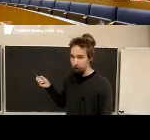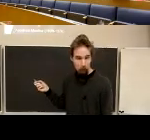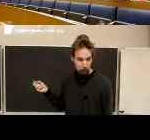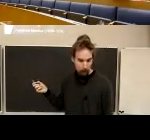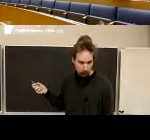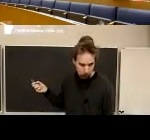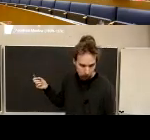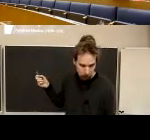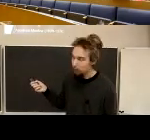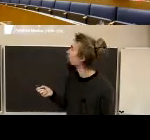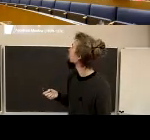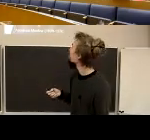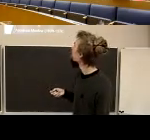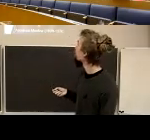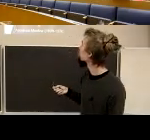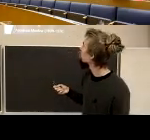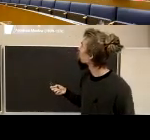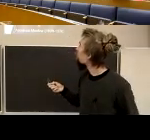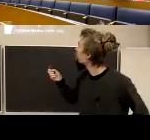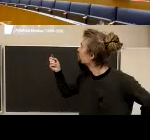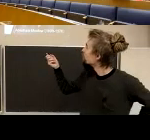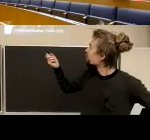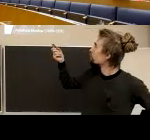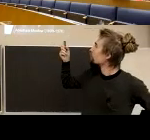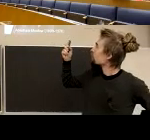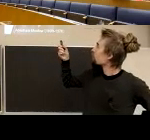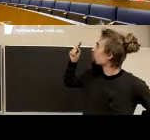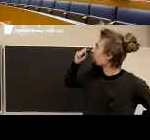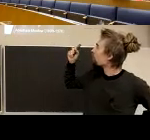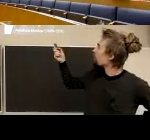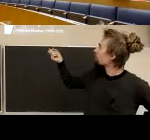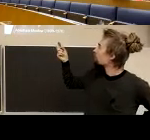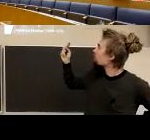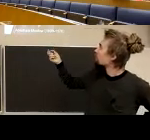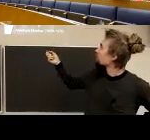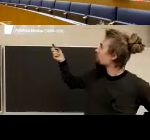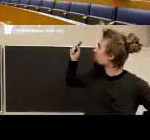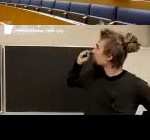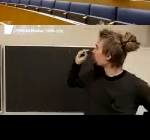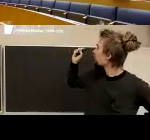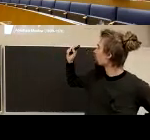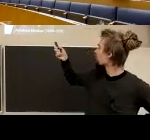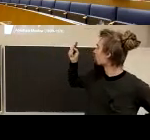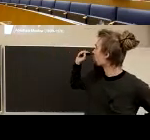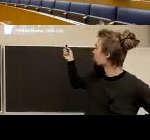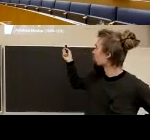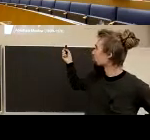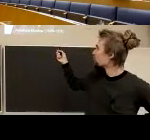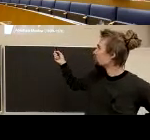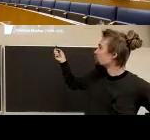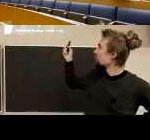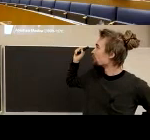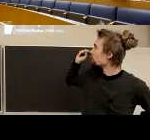Tässä on muutamia ajatuksia tukemaan tätä ajatuskulkua. Tässä on Erik Frommilta ja Abraham